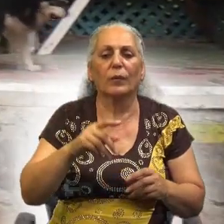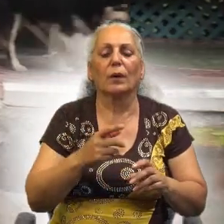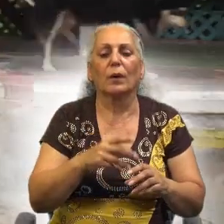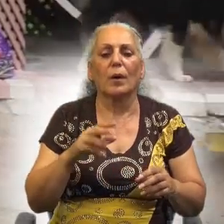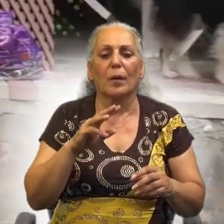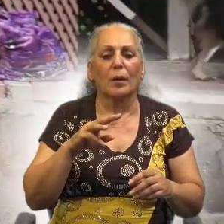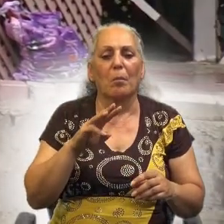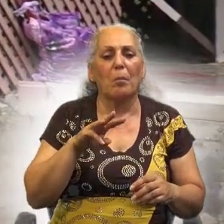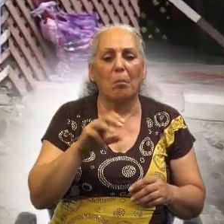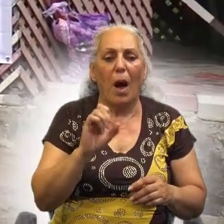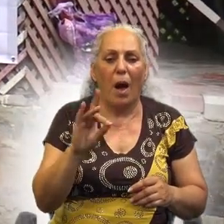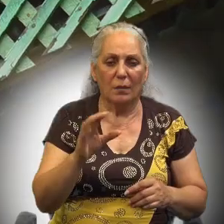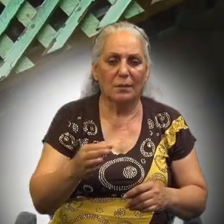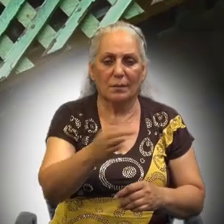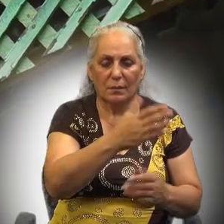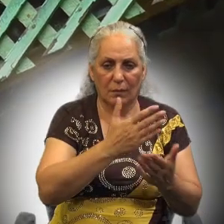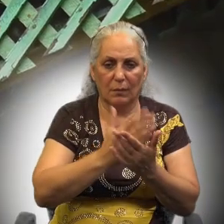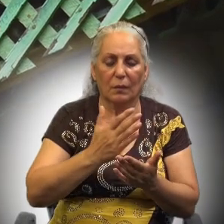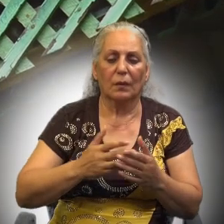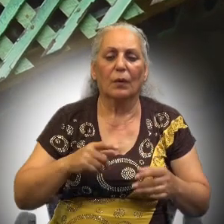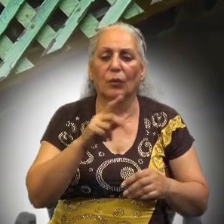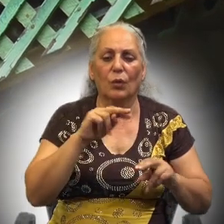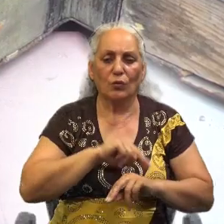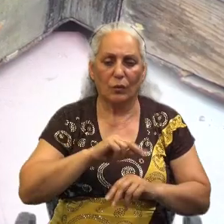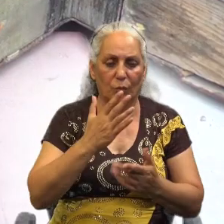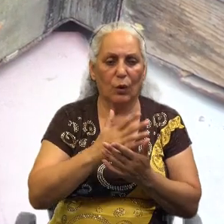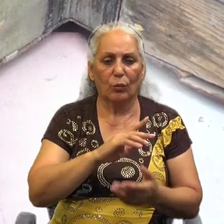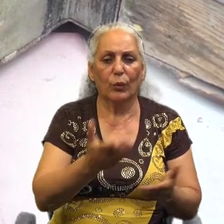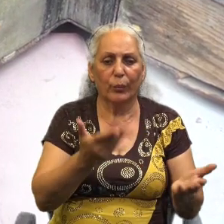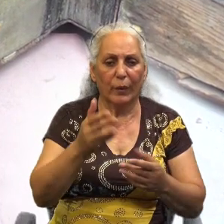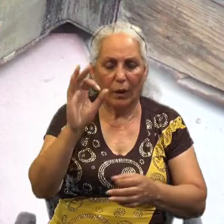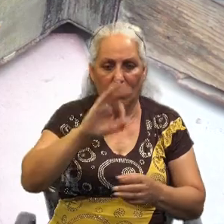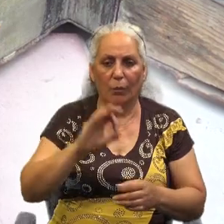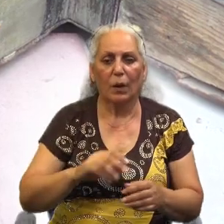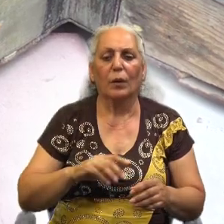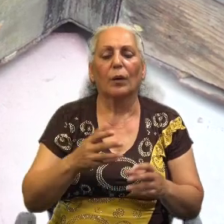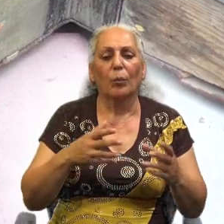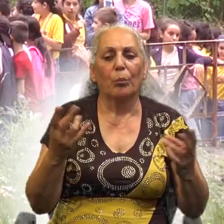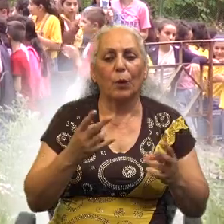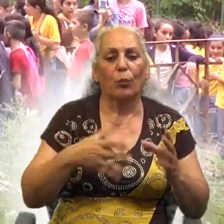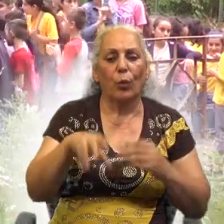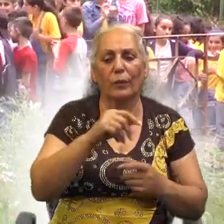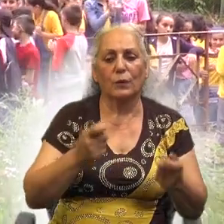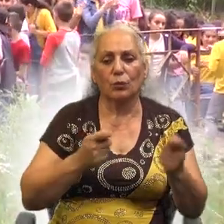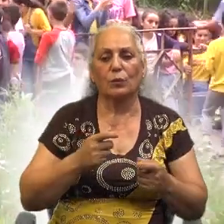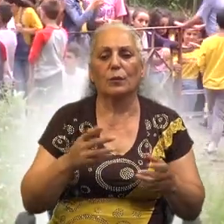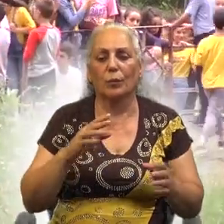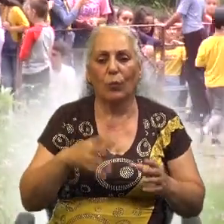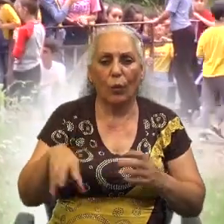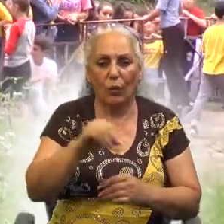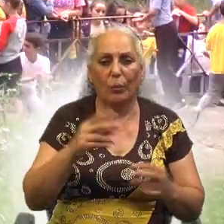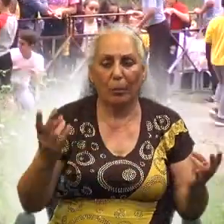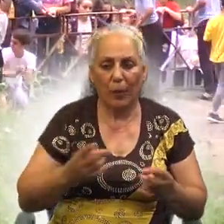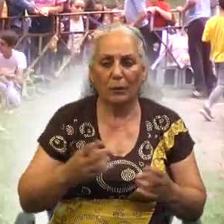մի քանիսում ամբողջությամբ կատարված են նշագրման աշխատանքներ, բայց որոշներում էլ դրանք մասնակի են արված։ Ուստի իմացությունը պարզապես անհրաժեշտ է, հատկապես